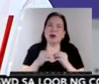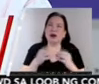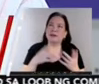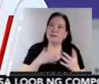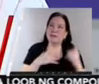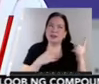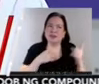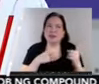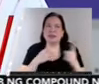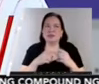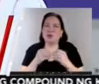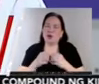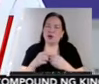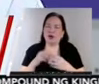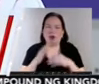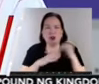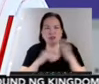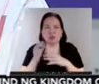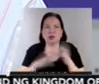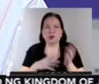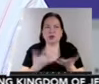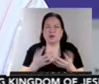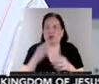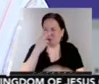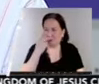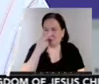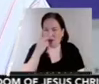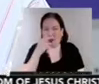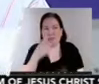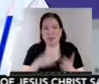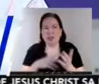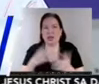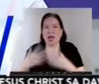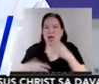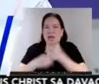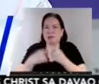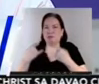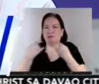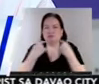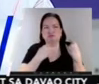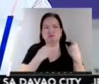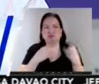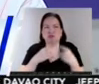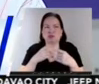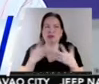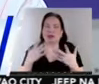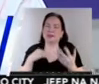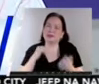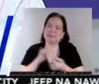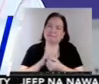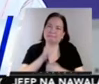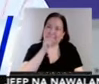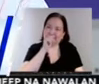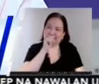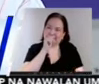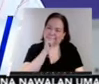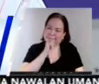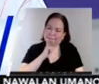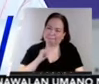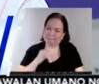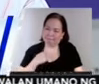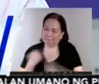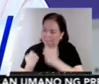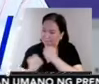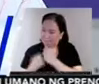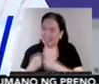Dahil kay Pablo. Parang dumagdag po yung mga asar sa akin eh. Parang hindi po ako nakahanap ng kakampi. Nakahanap po ako ng bagong mga away sa akin.